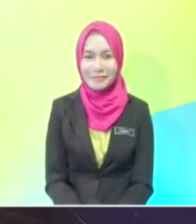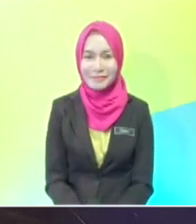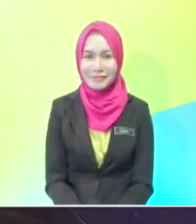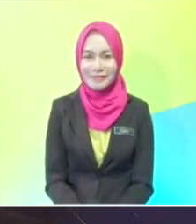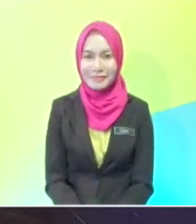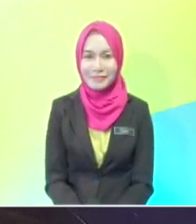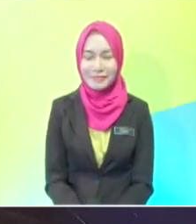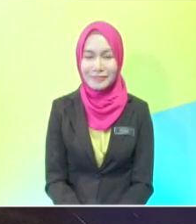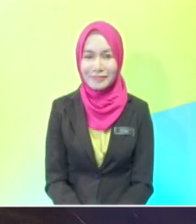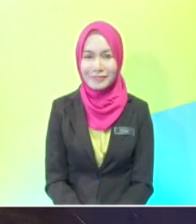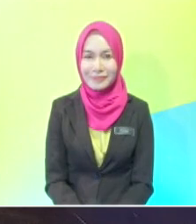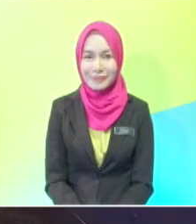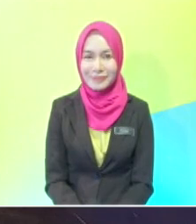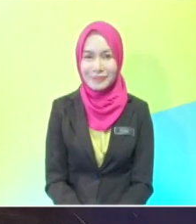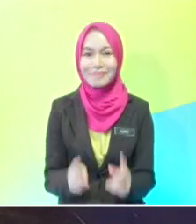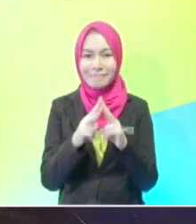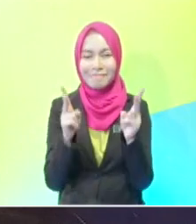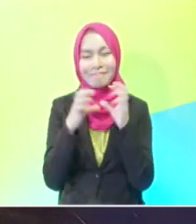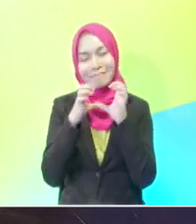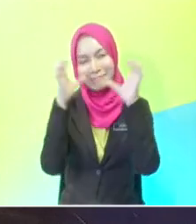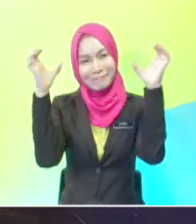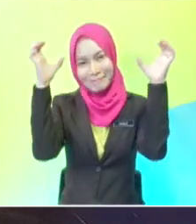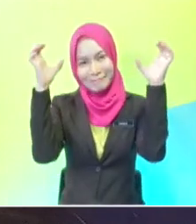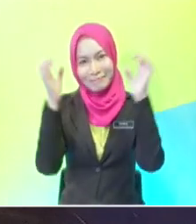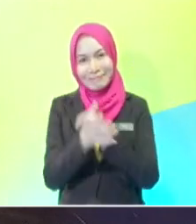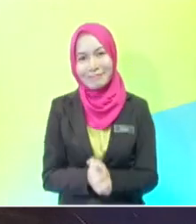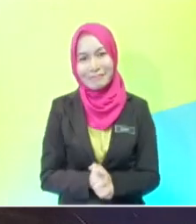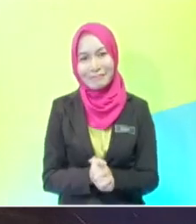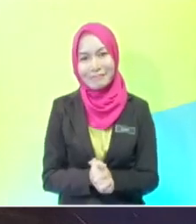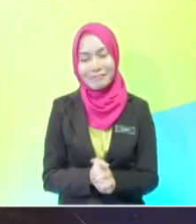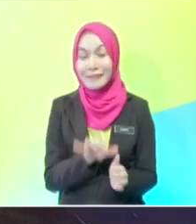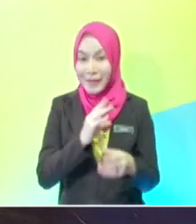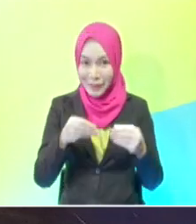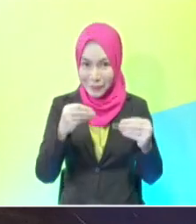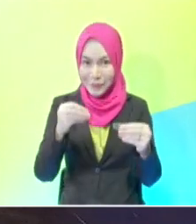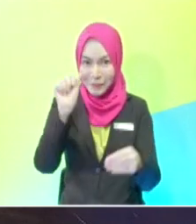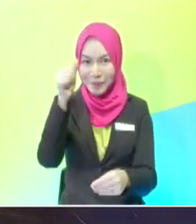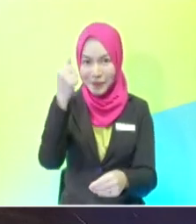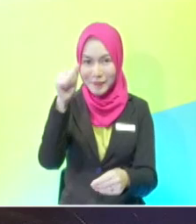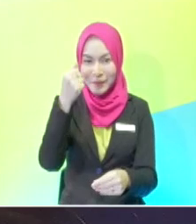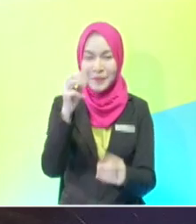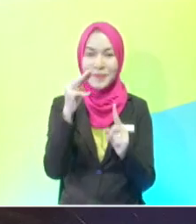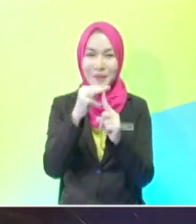untuk hari ini sangat Cemerlang kalau kata 10 saya bagi 10